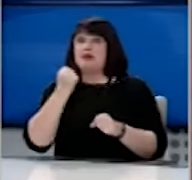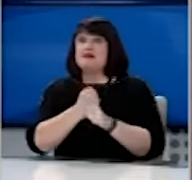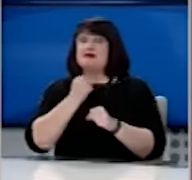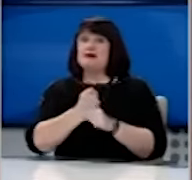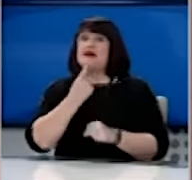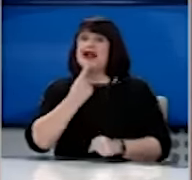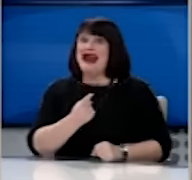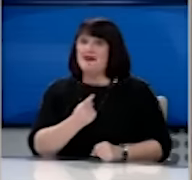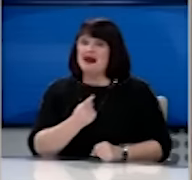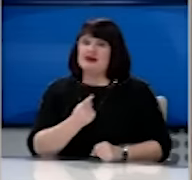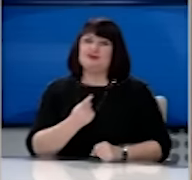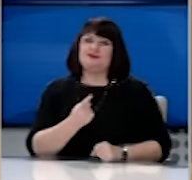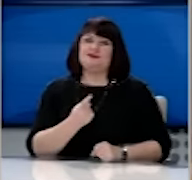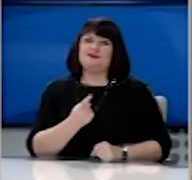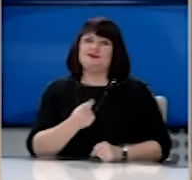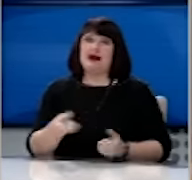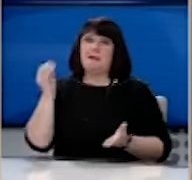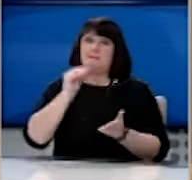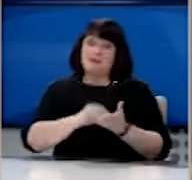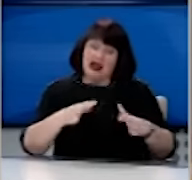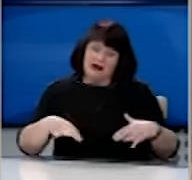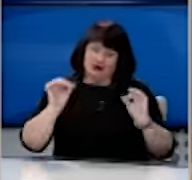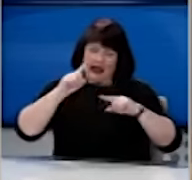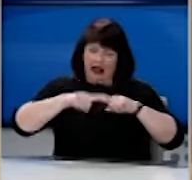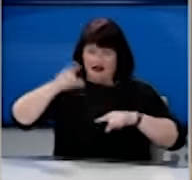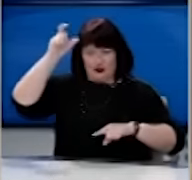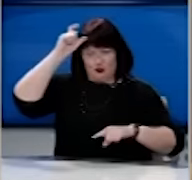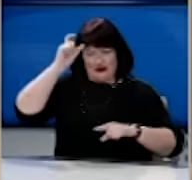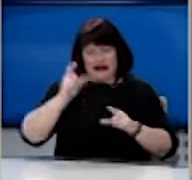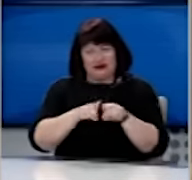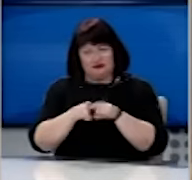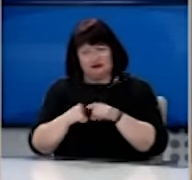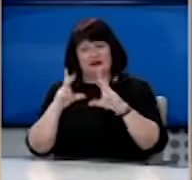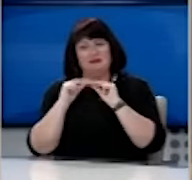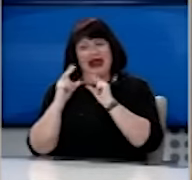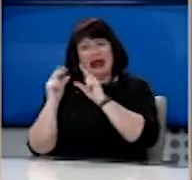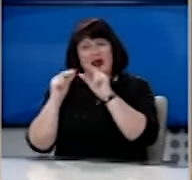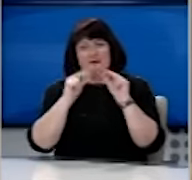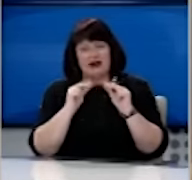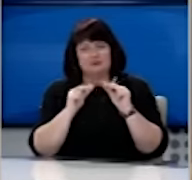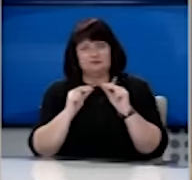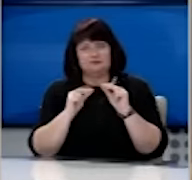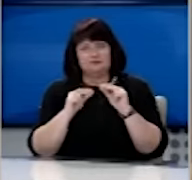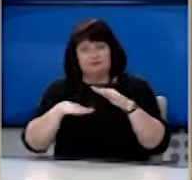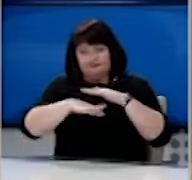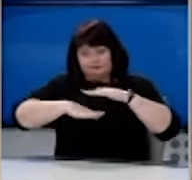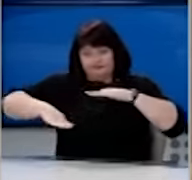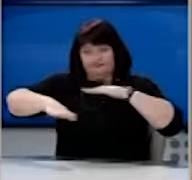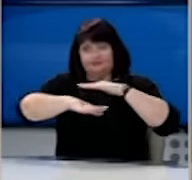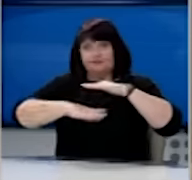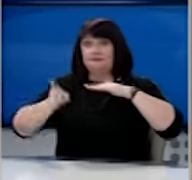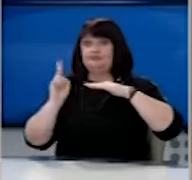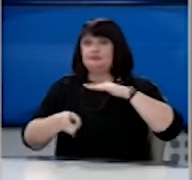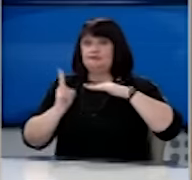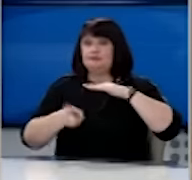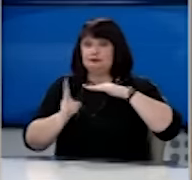ότι η αποκαλούμενη επανεκκίνηση των ελληνοτουρκικών σχέσεων πραγματοποιείται πάνω στο πολύ επικίνδυνο